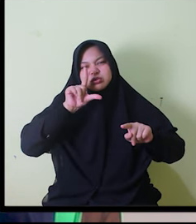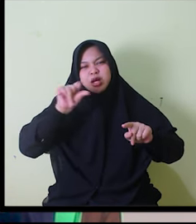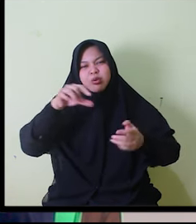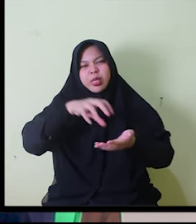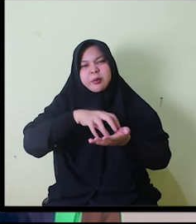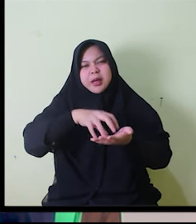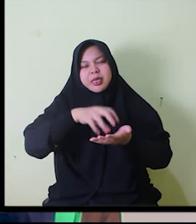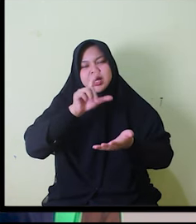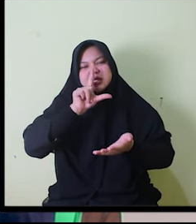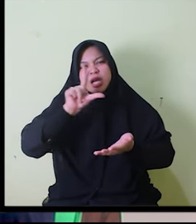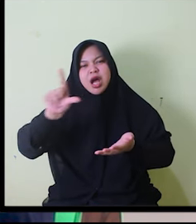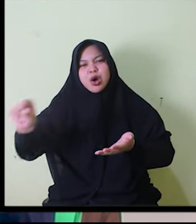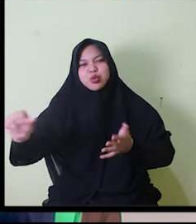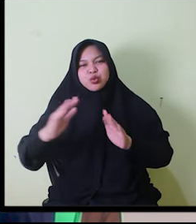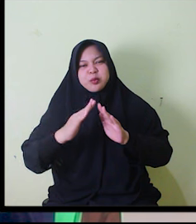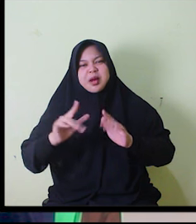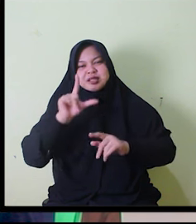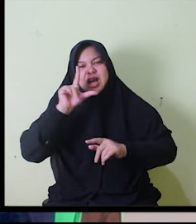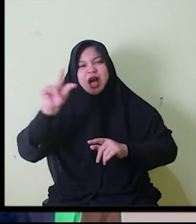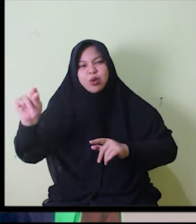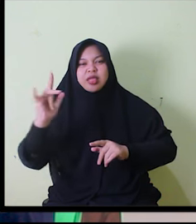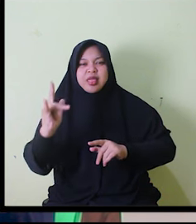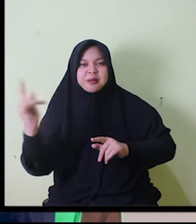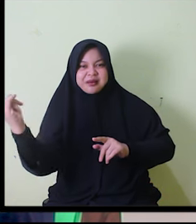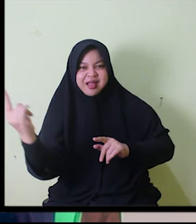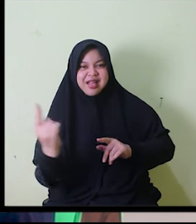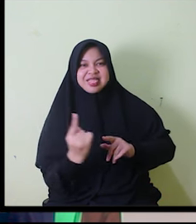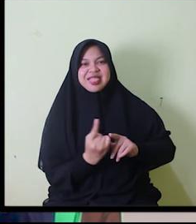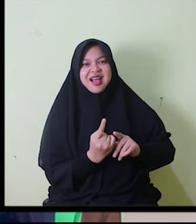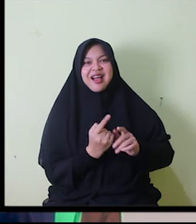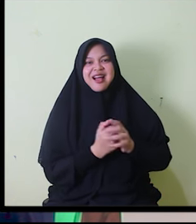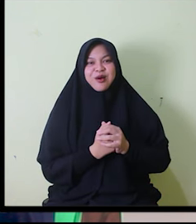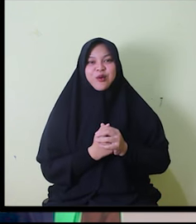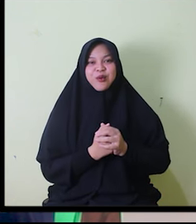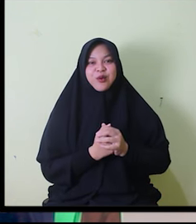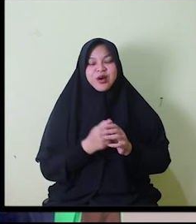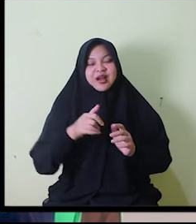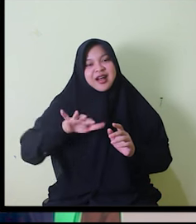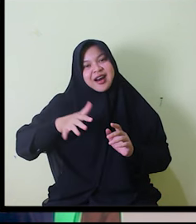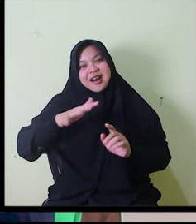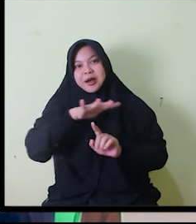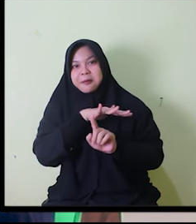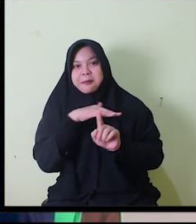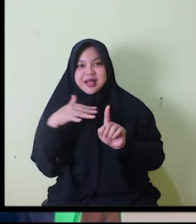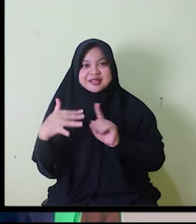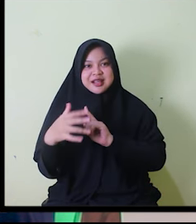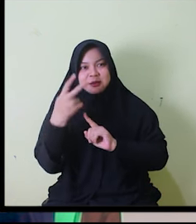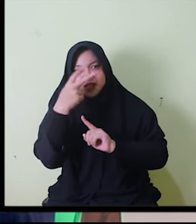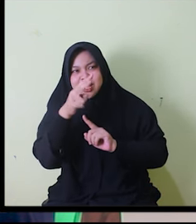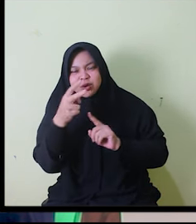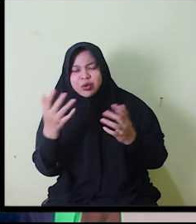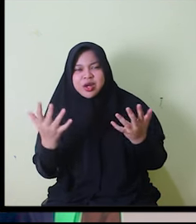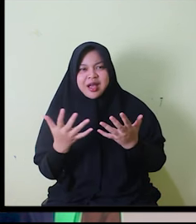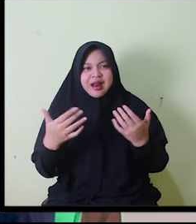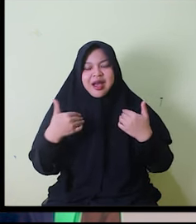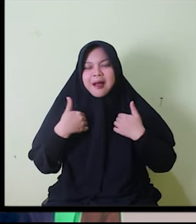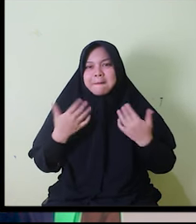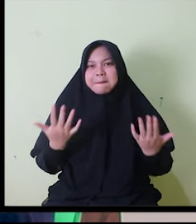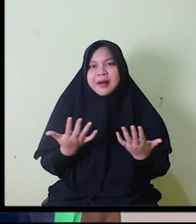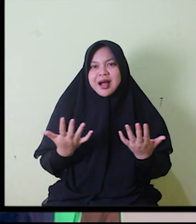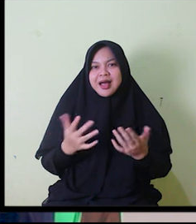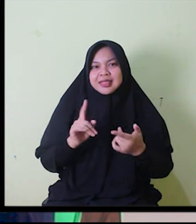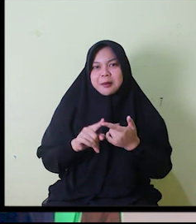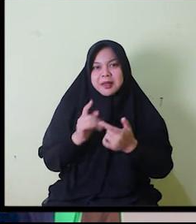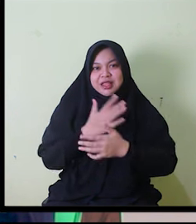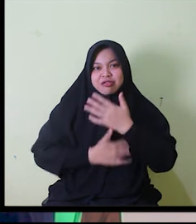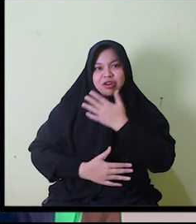mereka tuh datang ke sini dan kadang-kadang masyarakat itu melihat Wah ini ada apa ya Kok teman-teman di Fab teman-teman ini